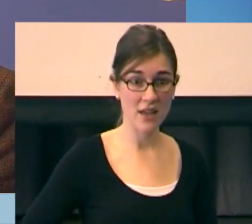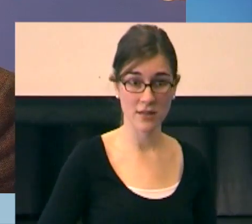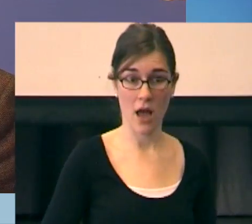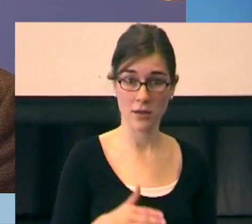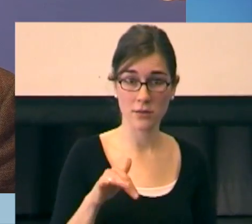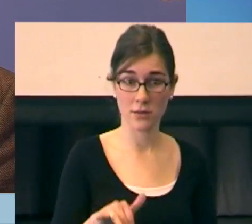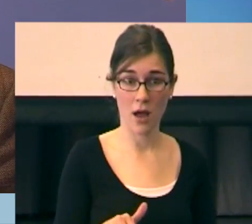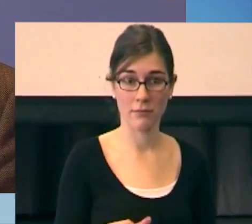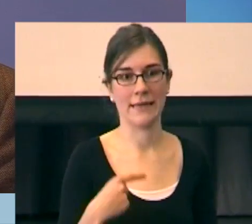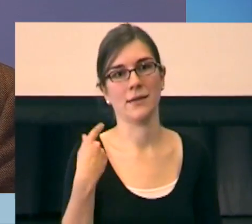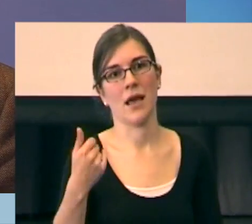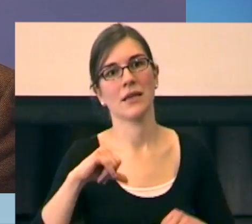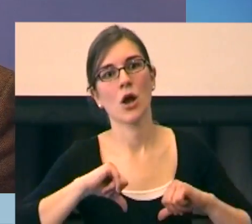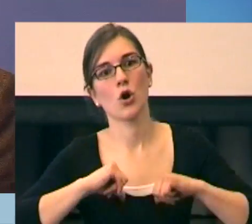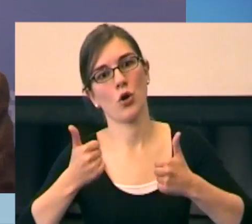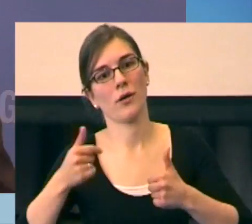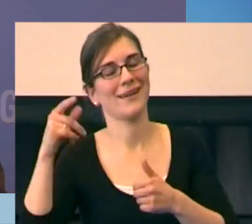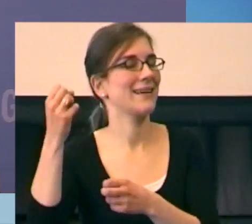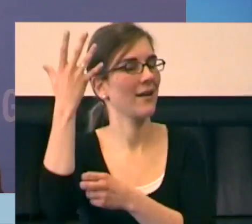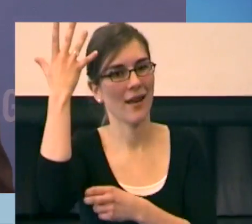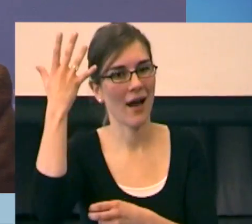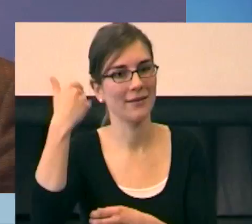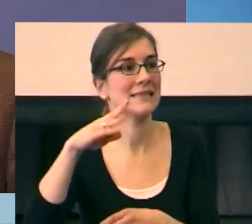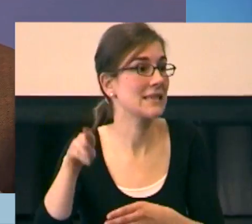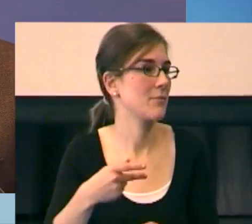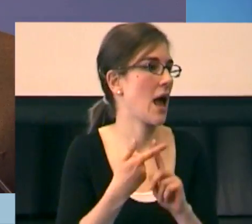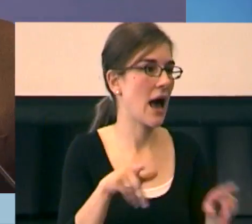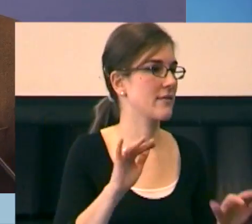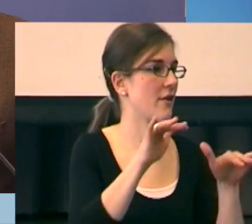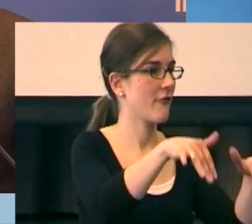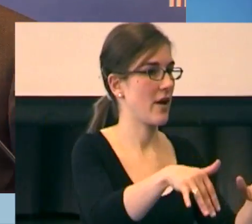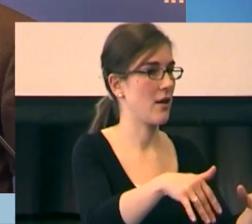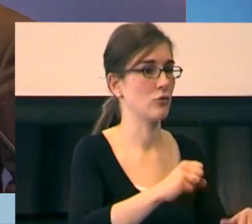Der hat natürlich Schwein gehabt, kein Thema. Wir kennen auch genügend Fälle, die viel schneller gehen.